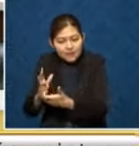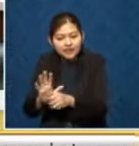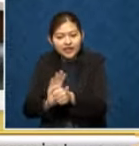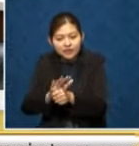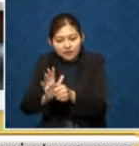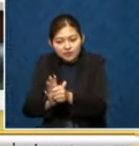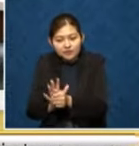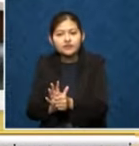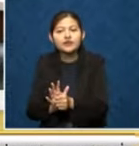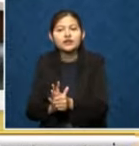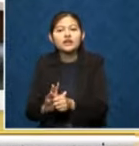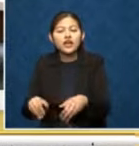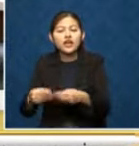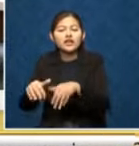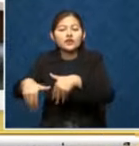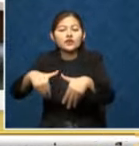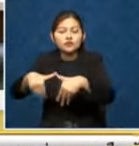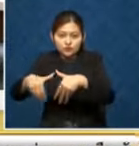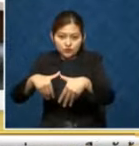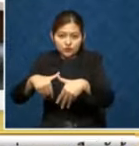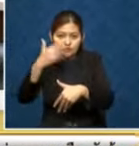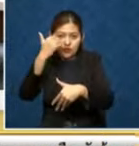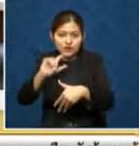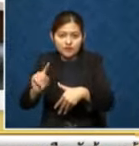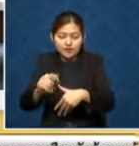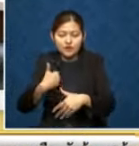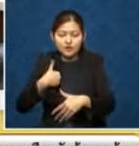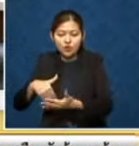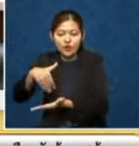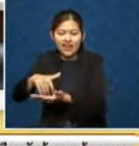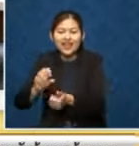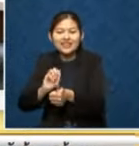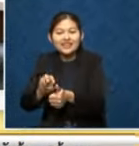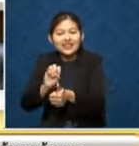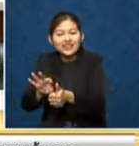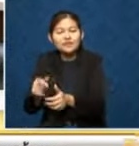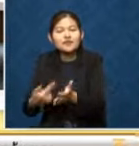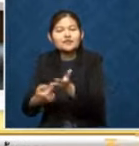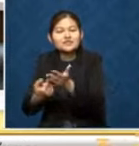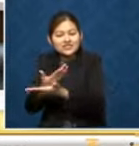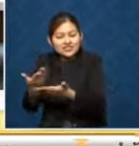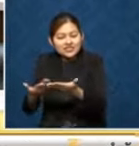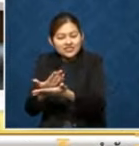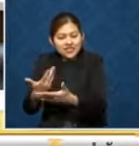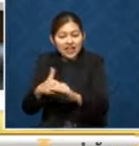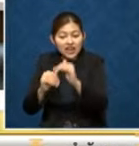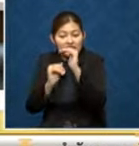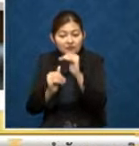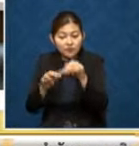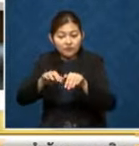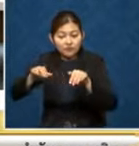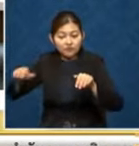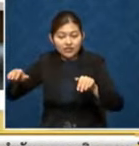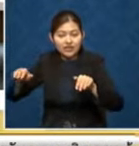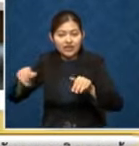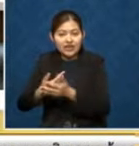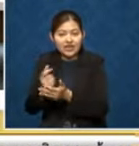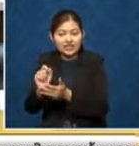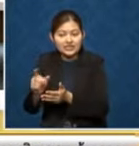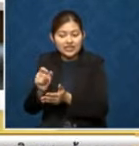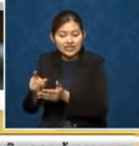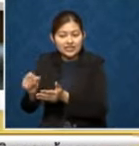บังคับคดีแก่ประชาชนโดยเฉพาะเพื่อให้เป็นตัวกลางในการให้คำแนะนำให้คำปรึกษาและกำหนดเงื่อนไขที่เป็นธรรมใน